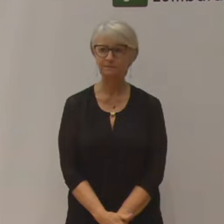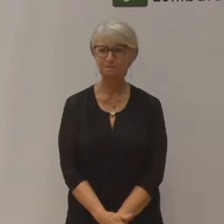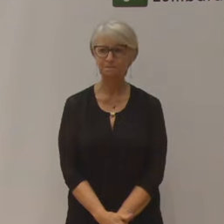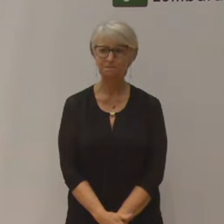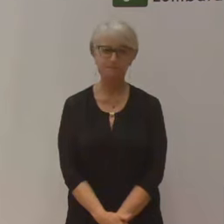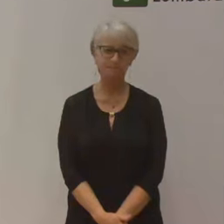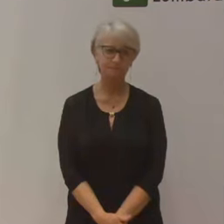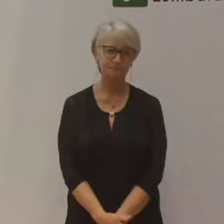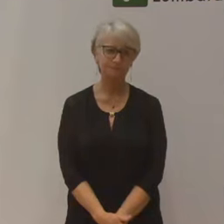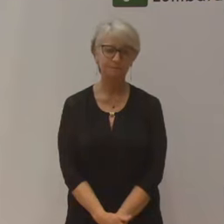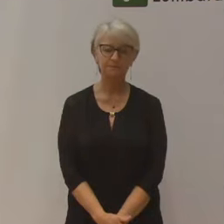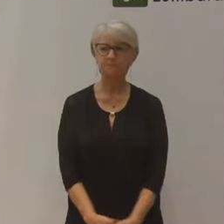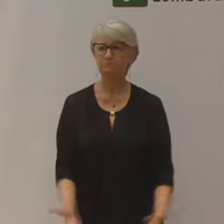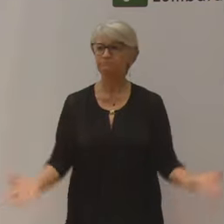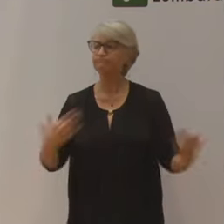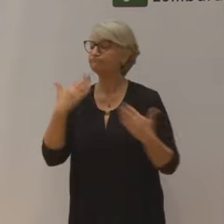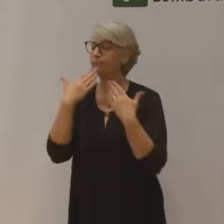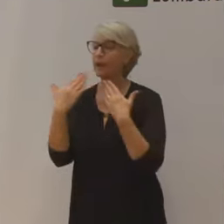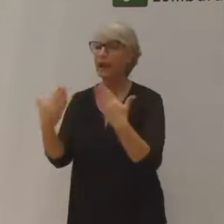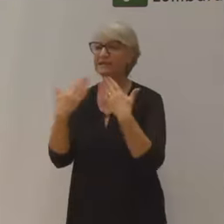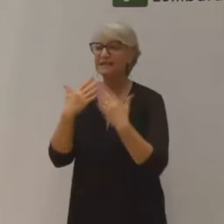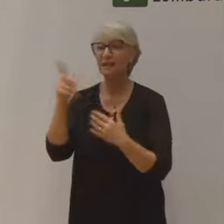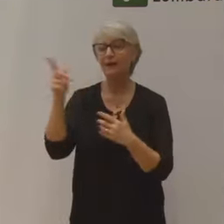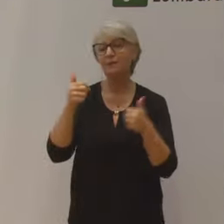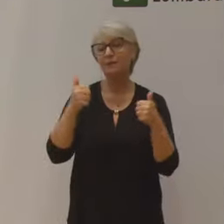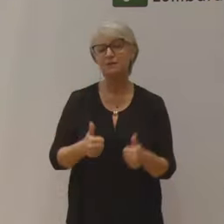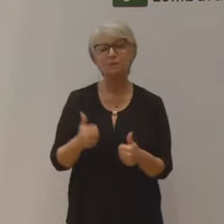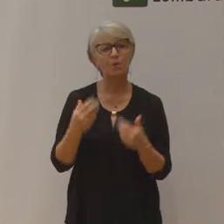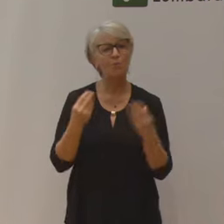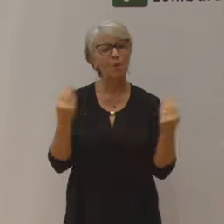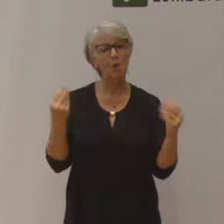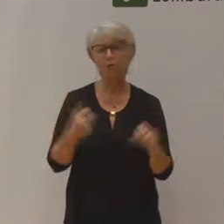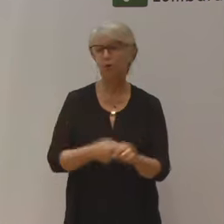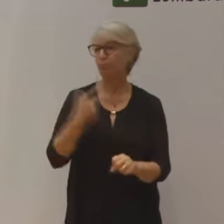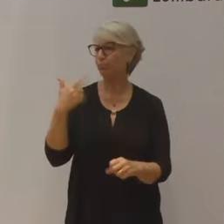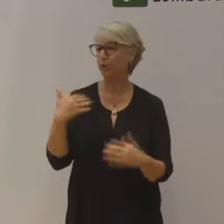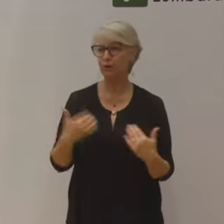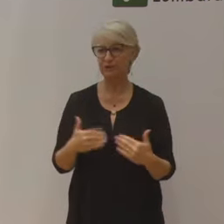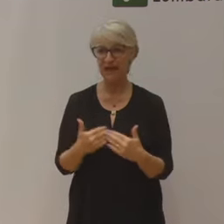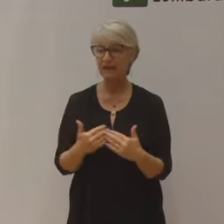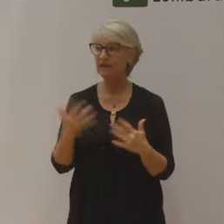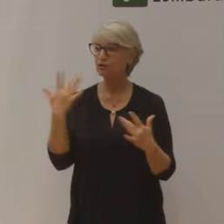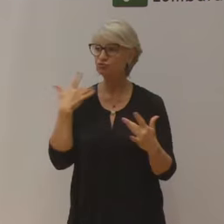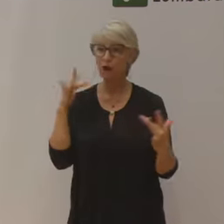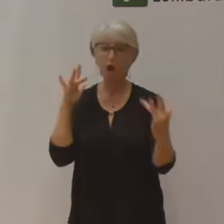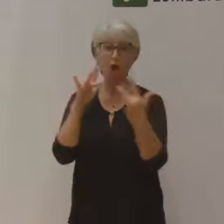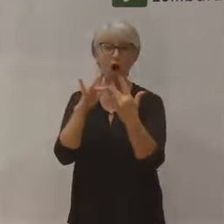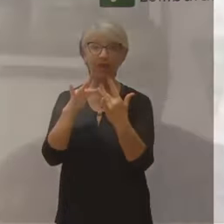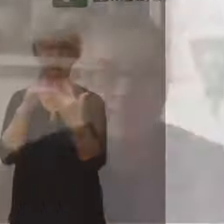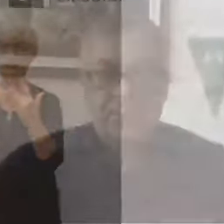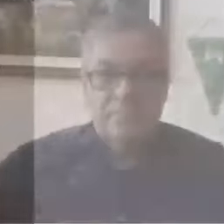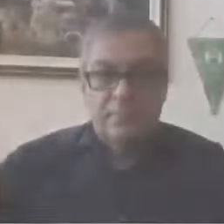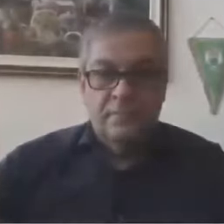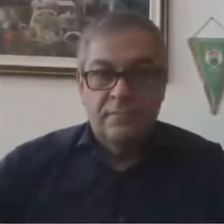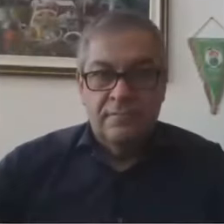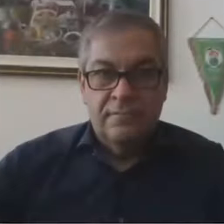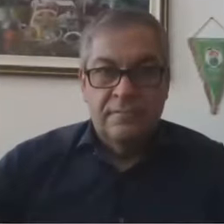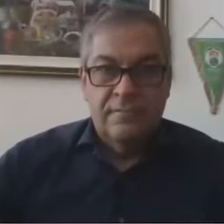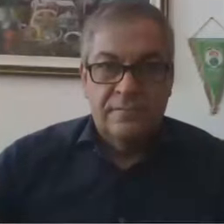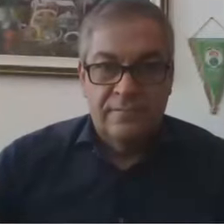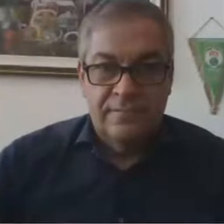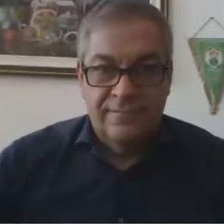Grazie, grazie anche a questa testimonianza importante. Intanto che vediamo se c'è il collegamento con il dottor